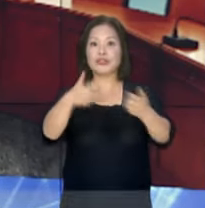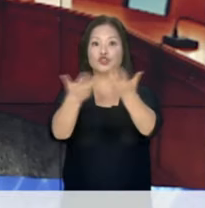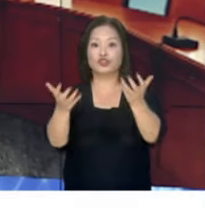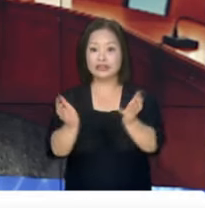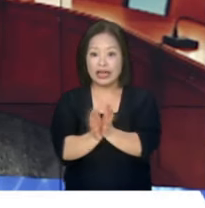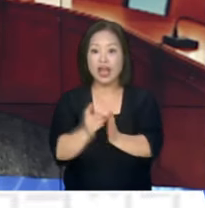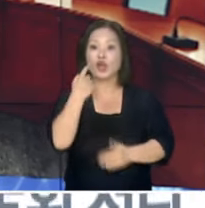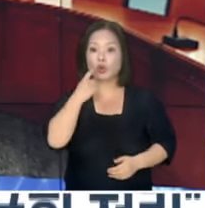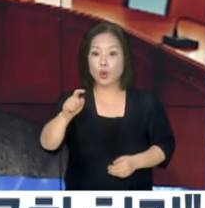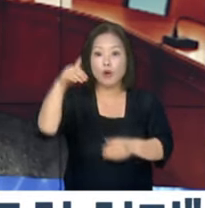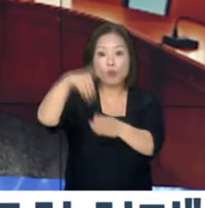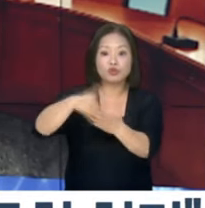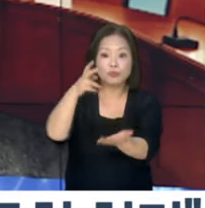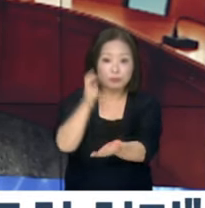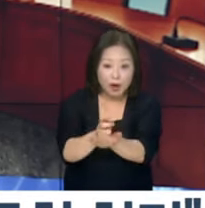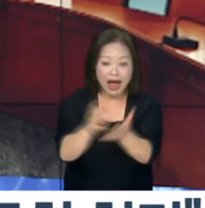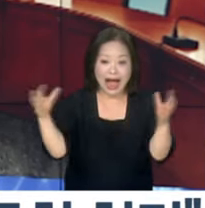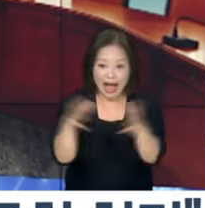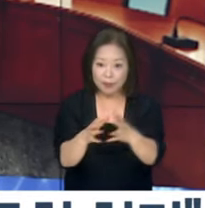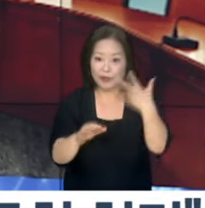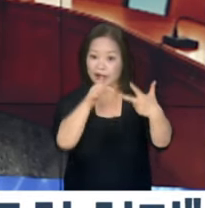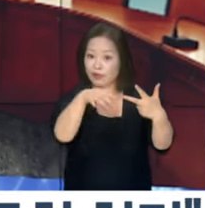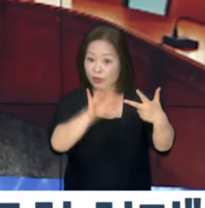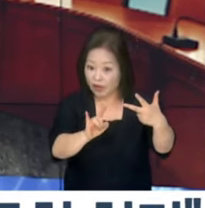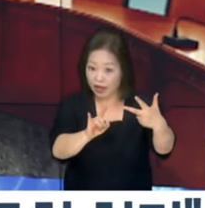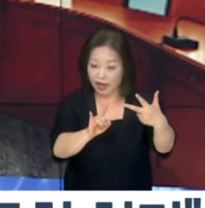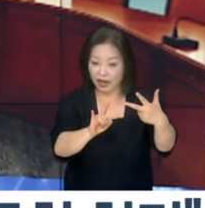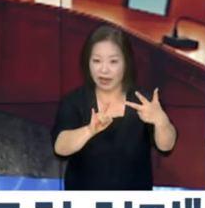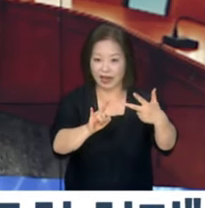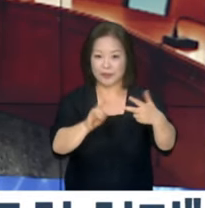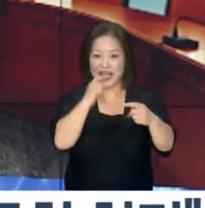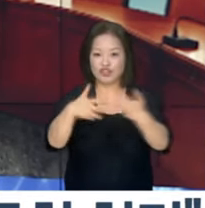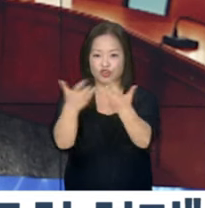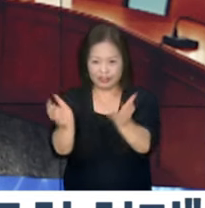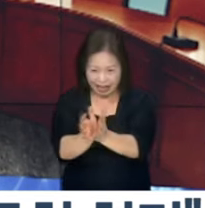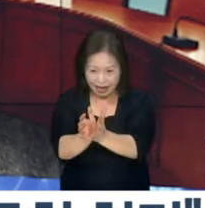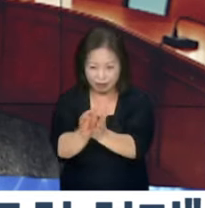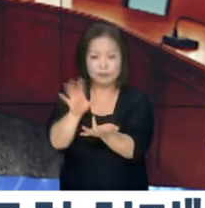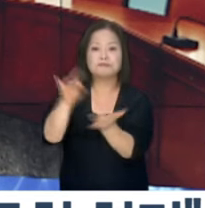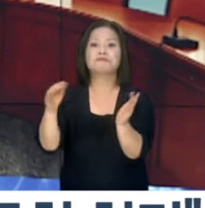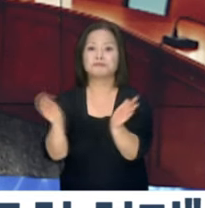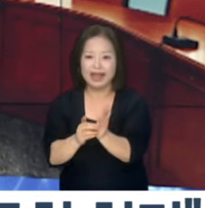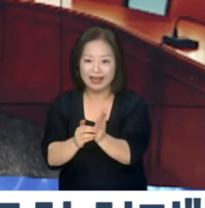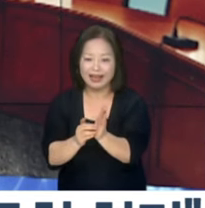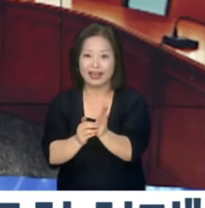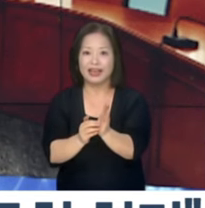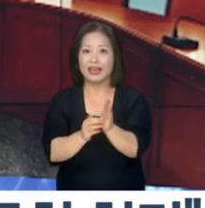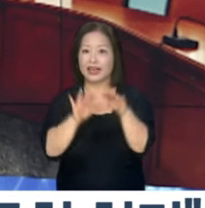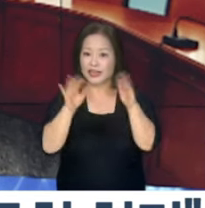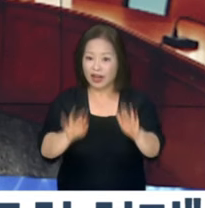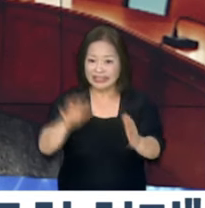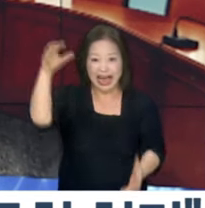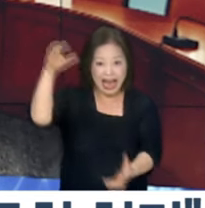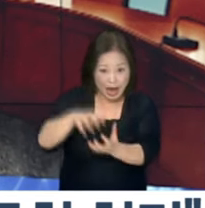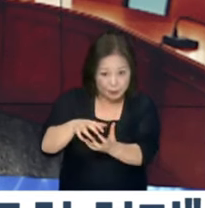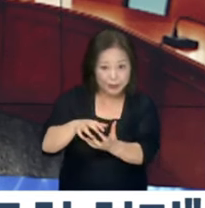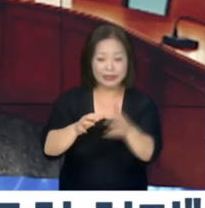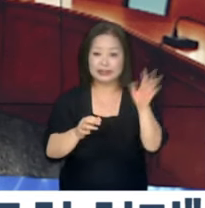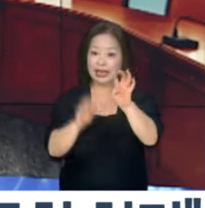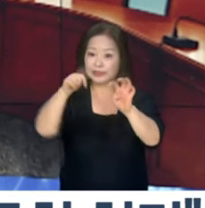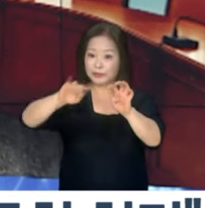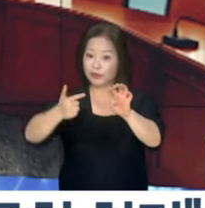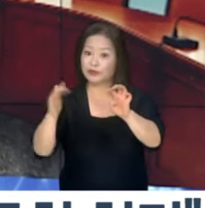네, 더불어민주당이 노란봉투법 등 7개 법안을 추가 당론으로 채택했습니다. 이렇게 되면서 당론 법안은 모두